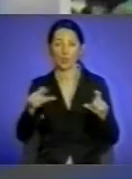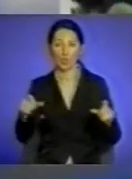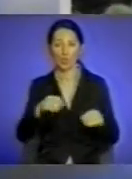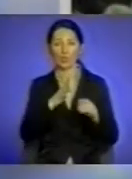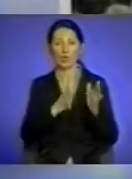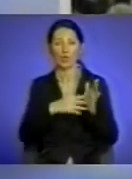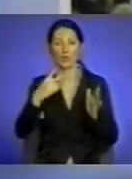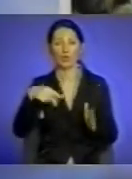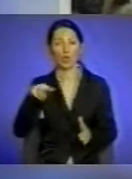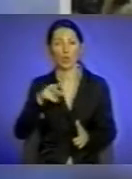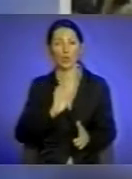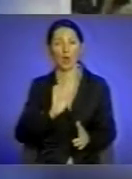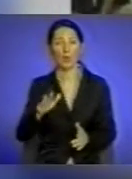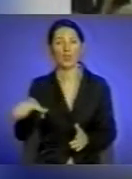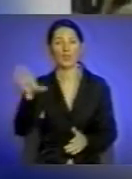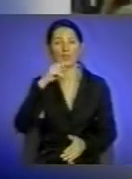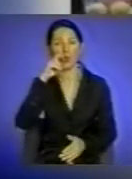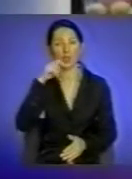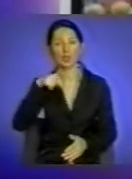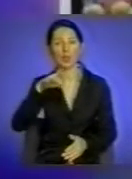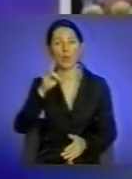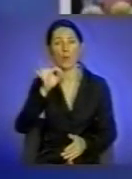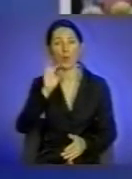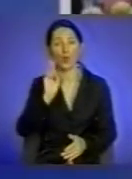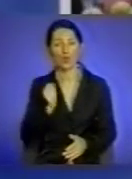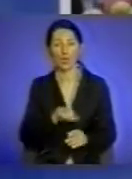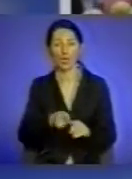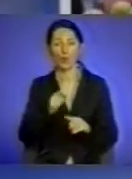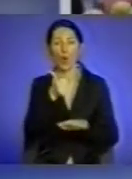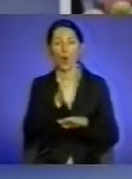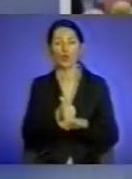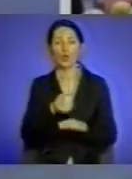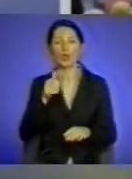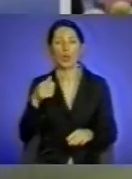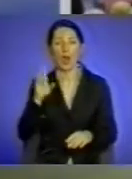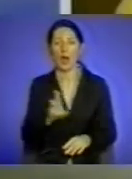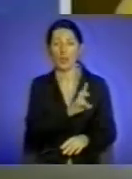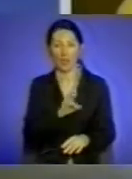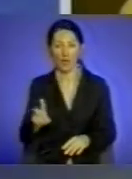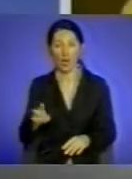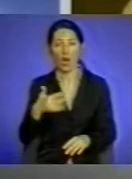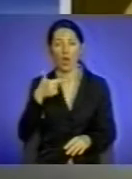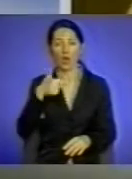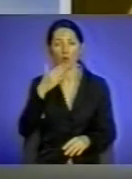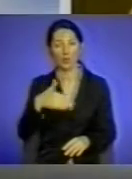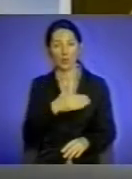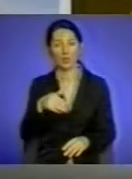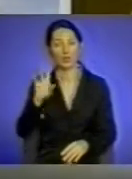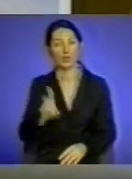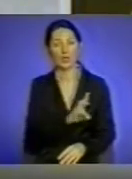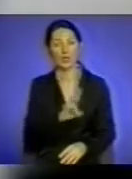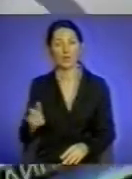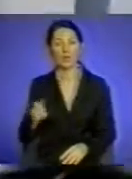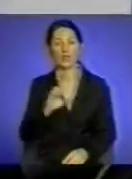19-20 липня відбудеться Всеукраїнська проща, яку очолить глава Української греко-католицької церкви Блаженніший Святослав Шевчук.